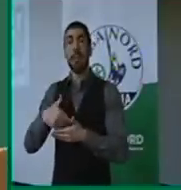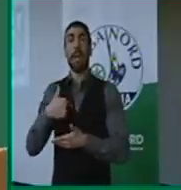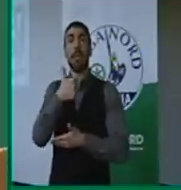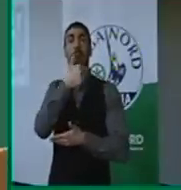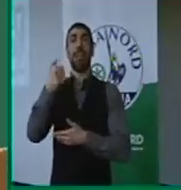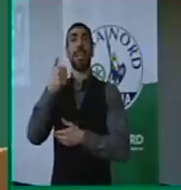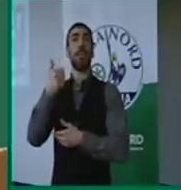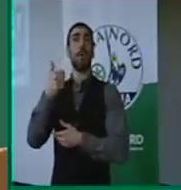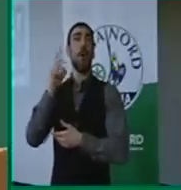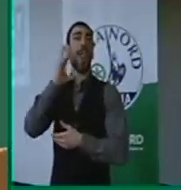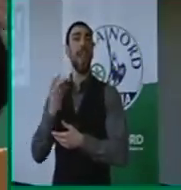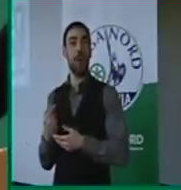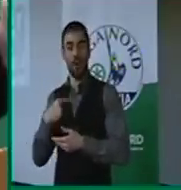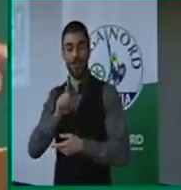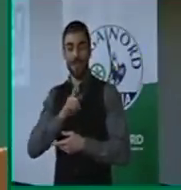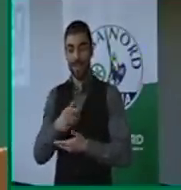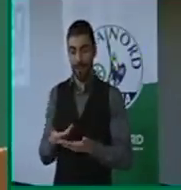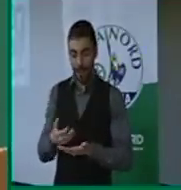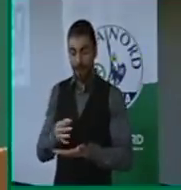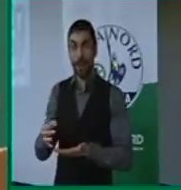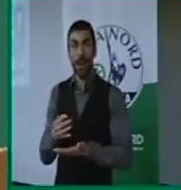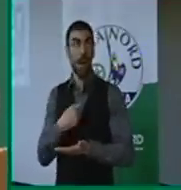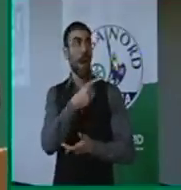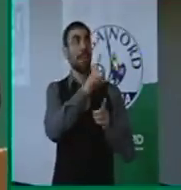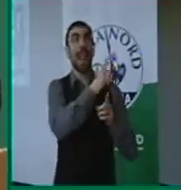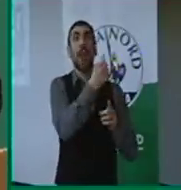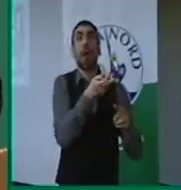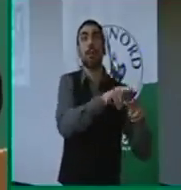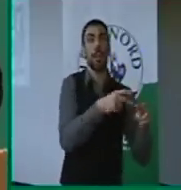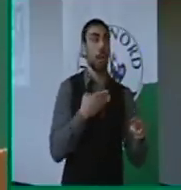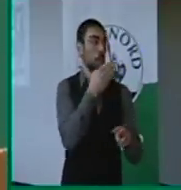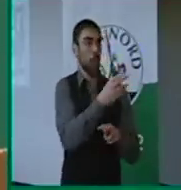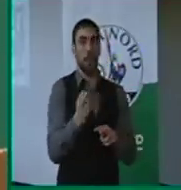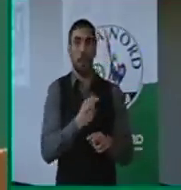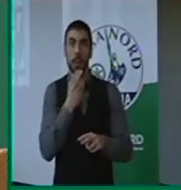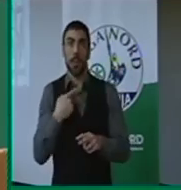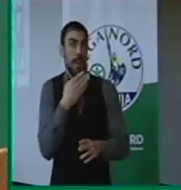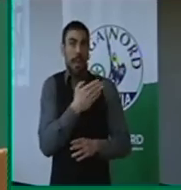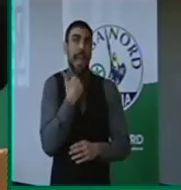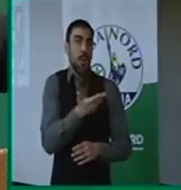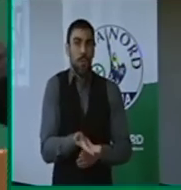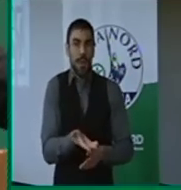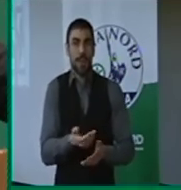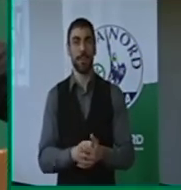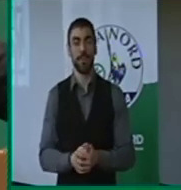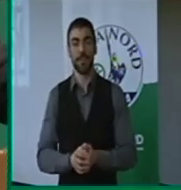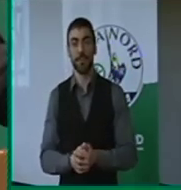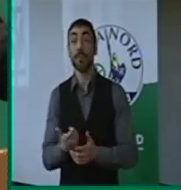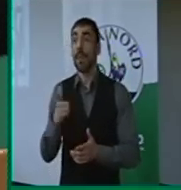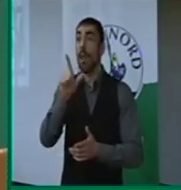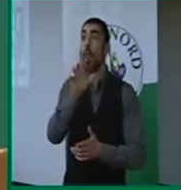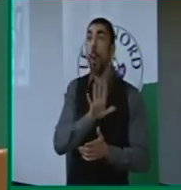100 leoni tutte le cose a Milano costano il doppio non ci vado più per il